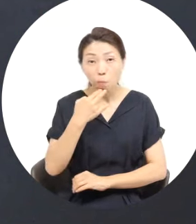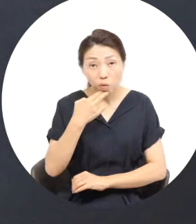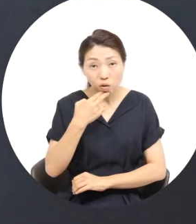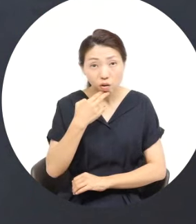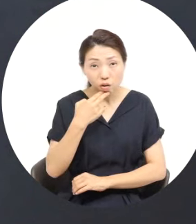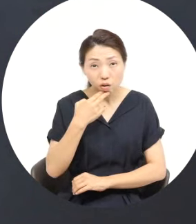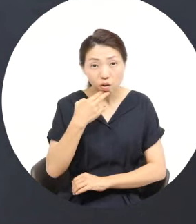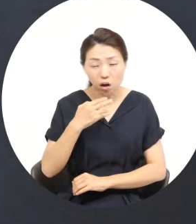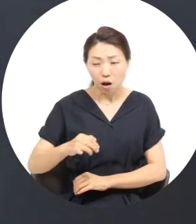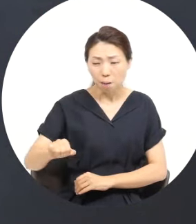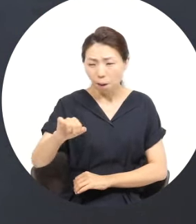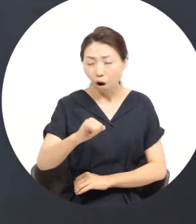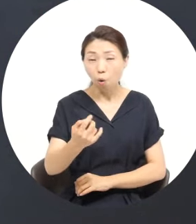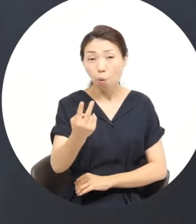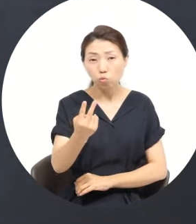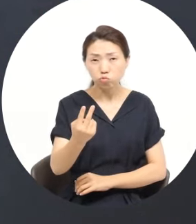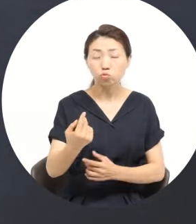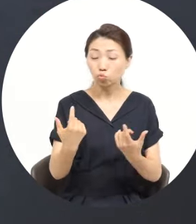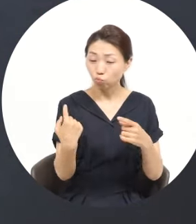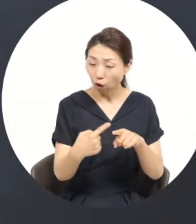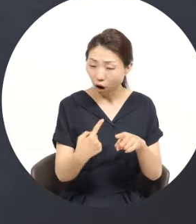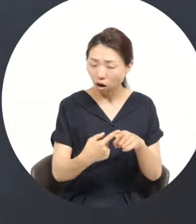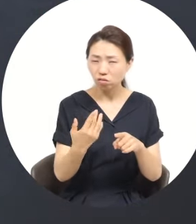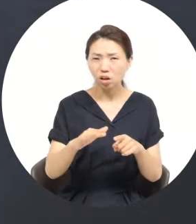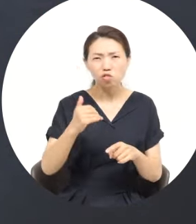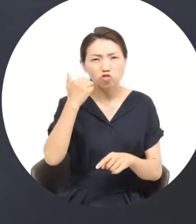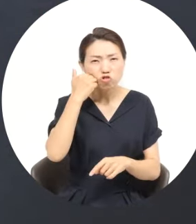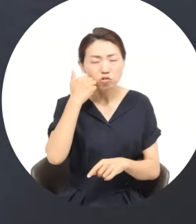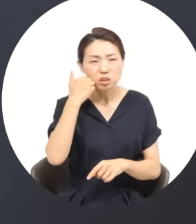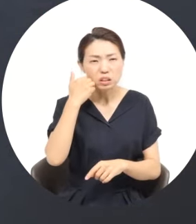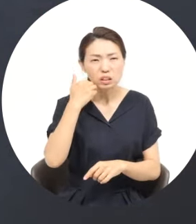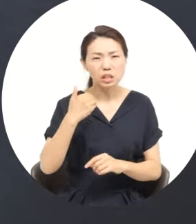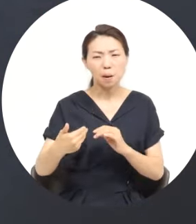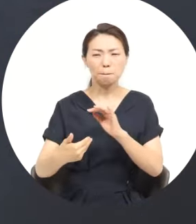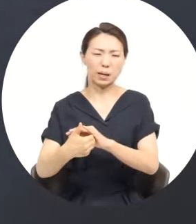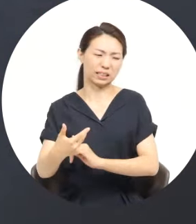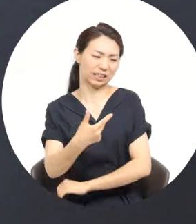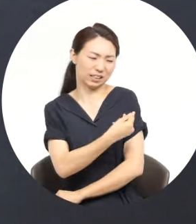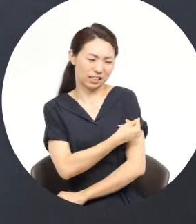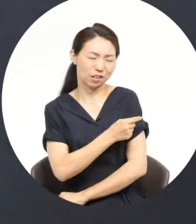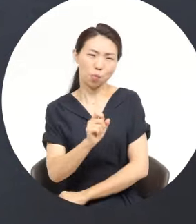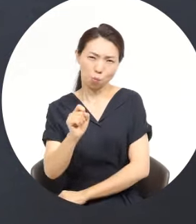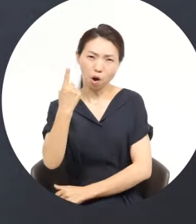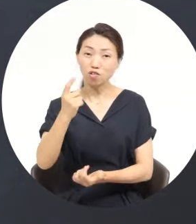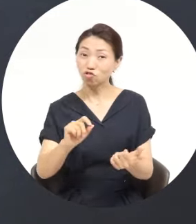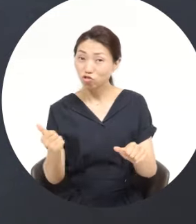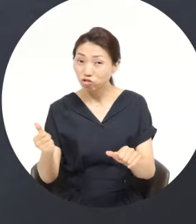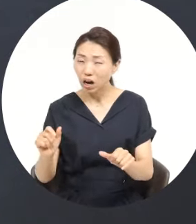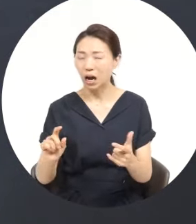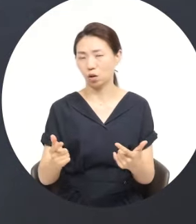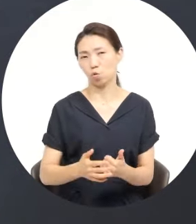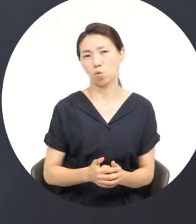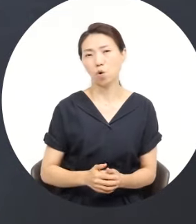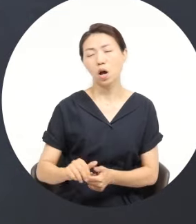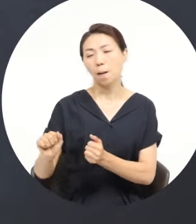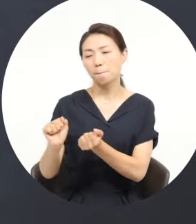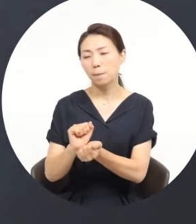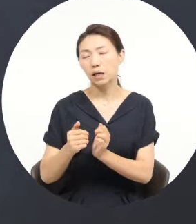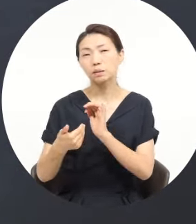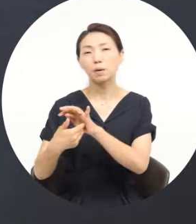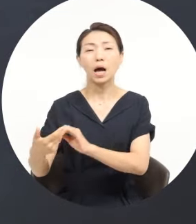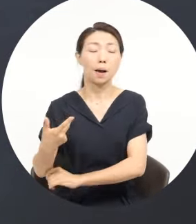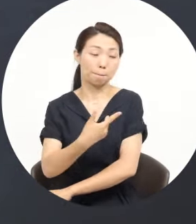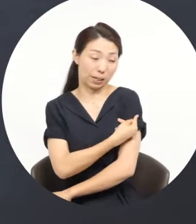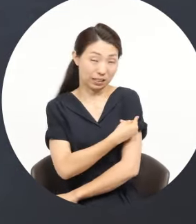동시에 작용을 하지 않습니까? 그러니까 백신 같은 경우도 백신 때문에 죽었다가 아니라 백신하고